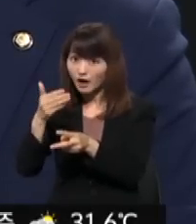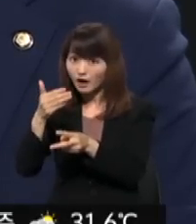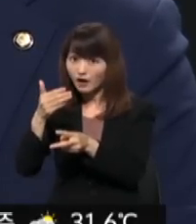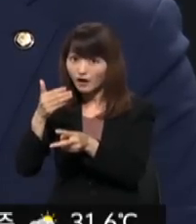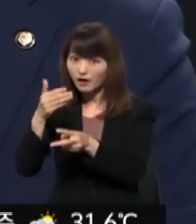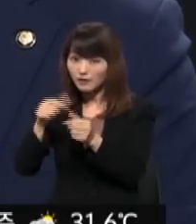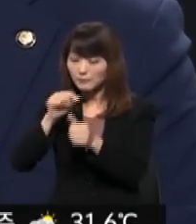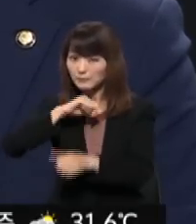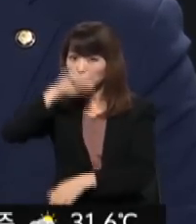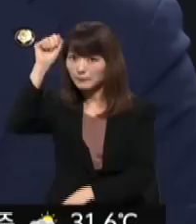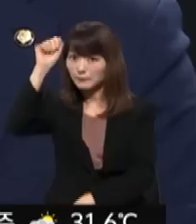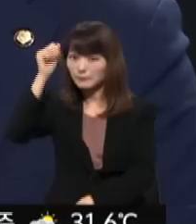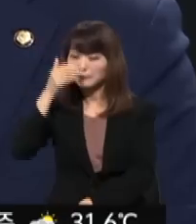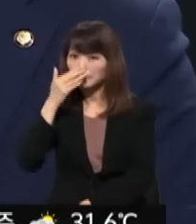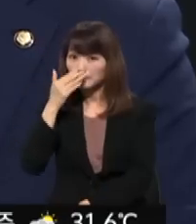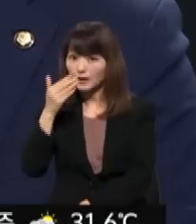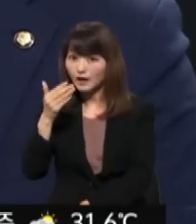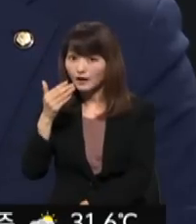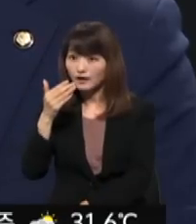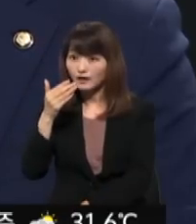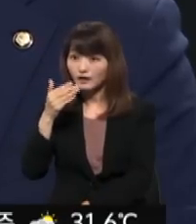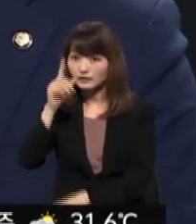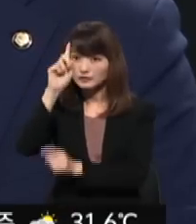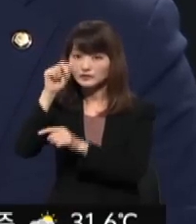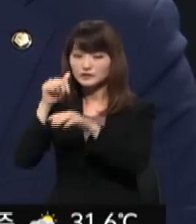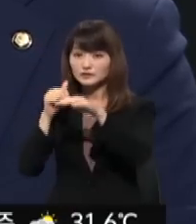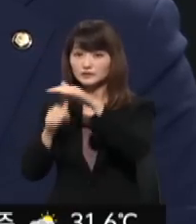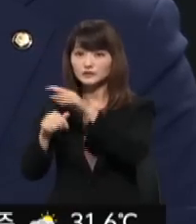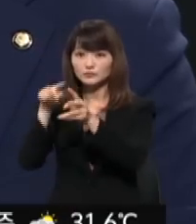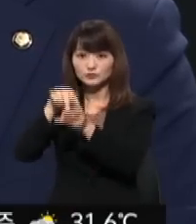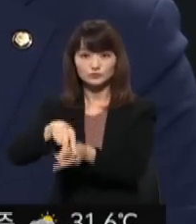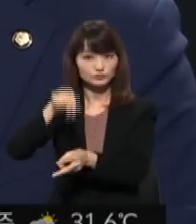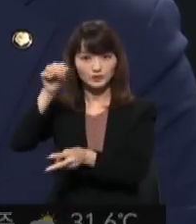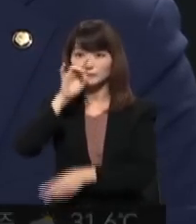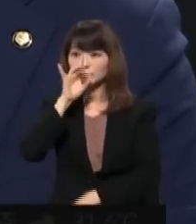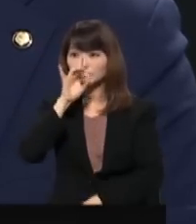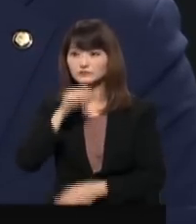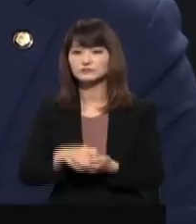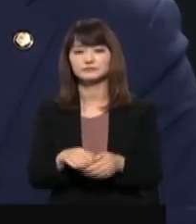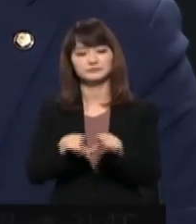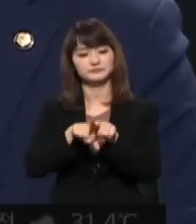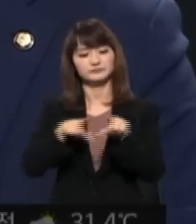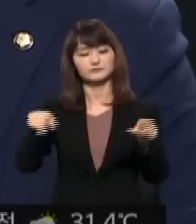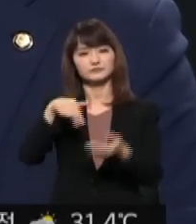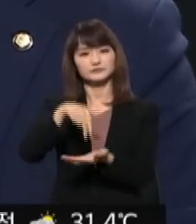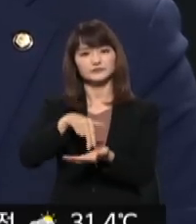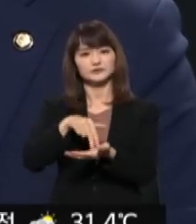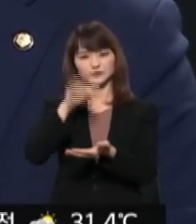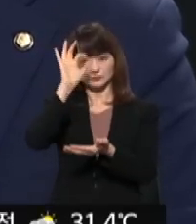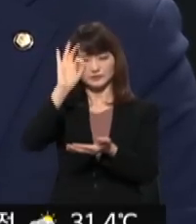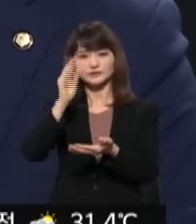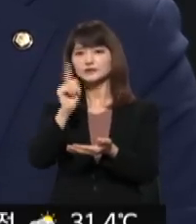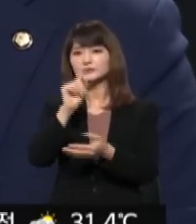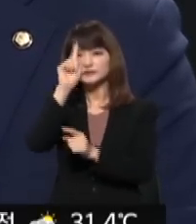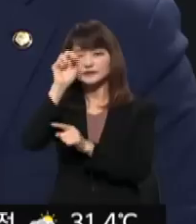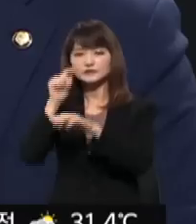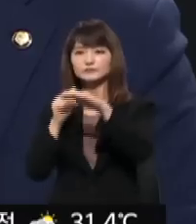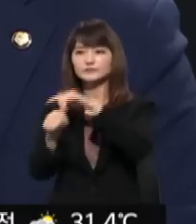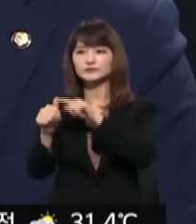예상을 하고 이준석만 나오면 안 돼라고 뭐 얘기를 하시지만 객관적으로 잘 봐야 될게 있어요 이준석